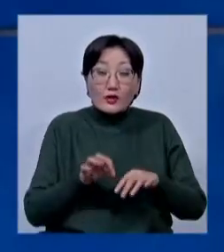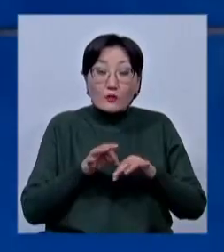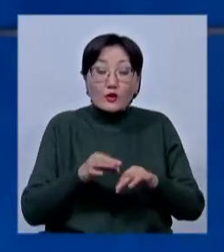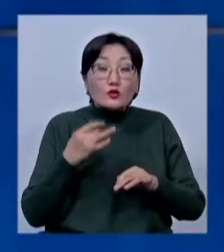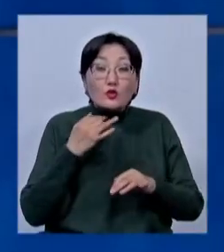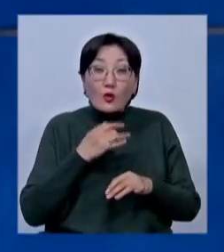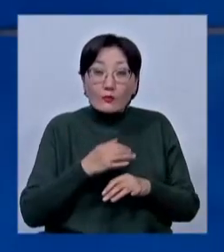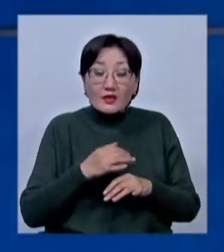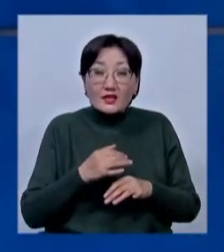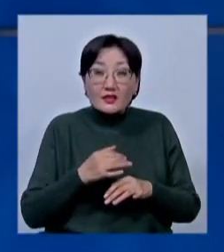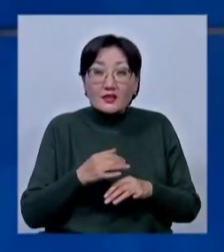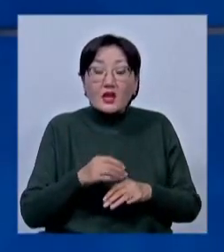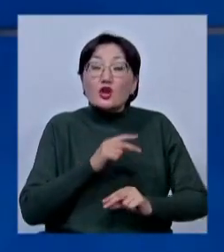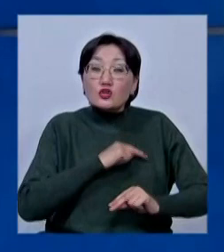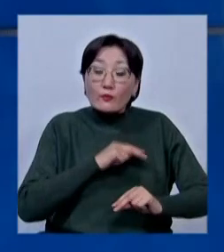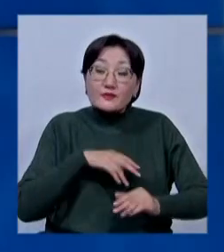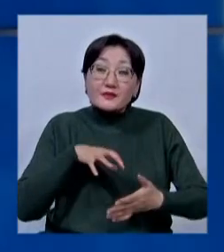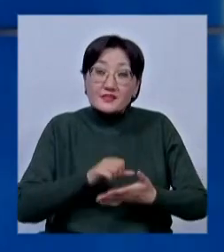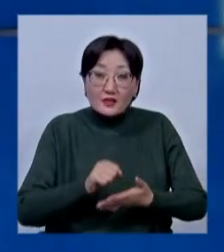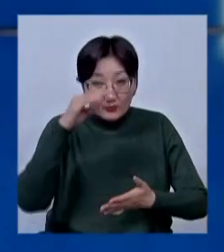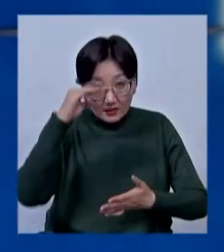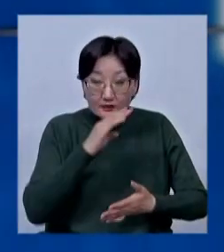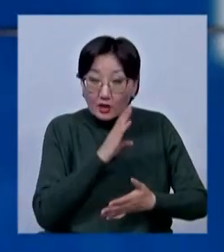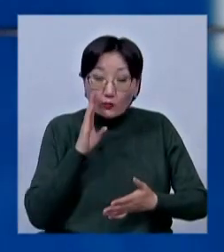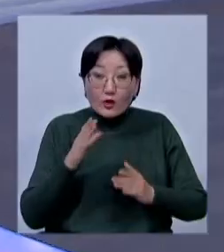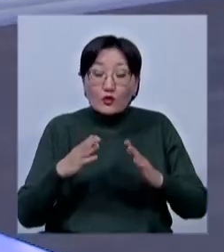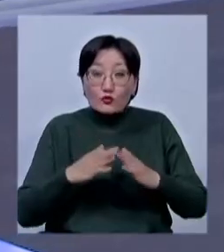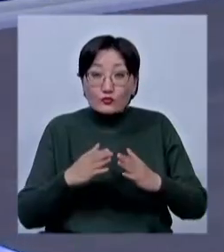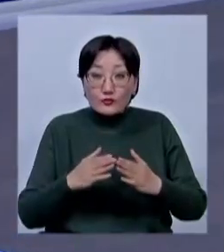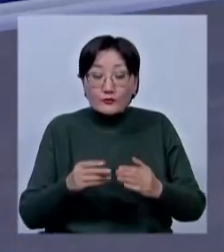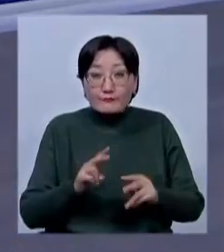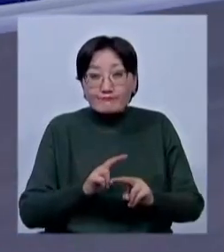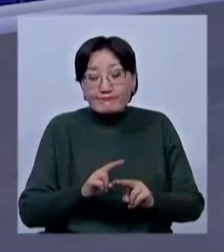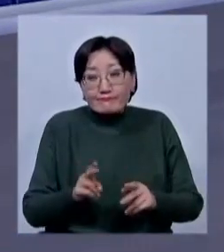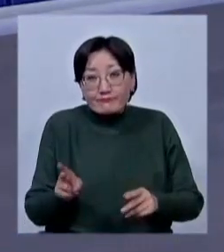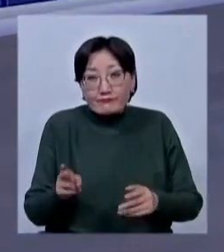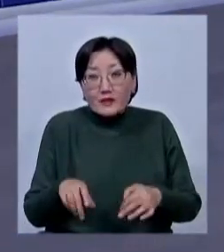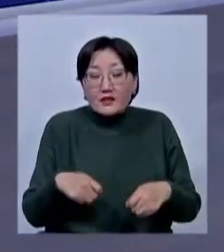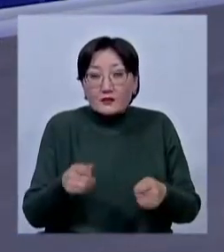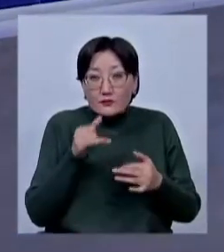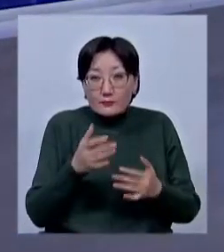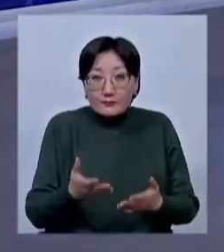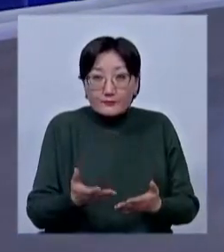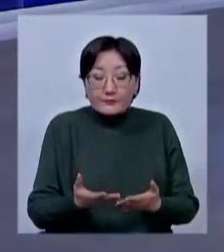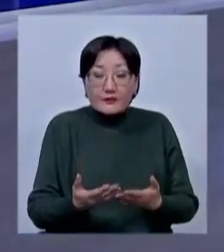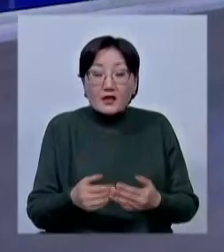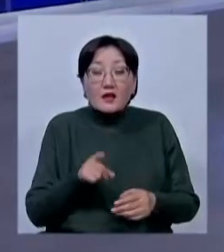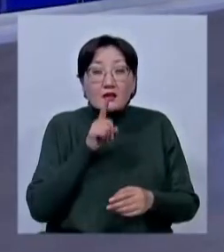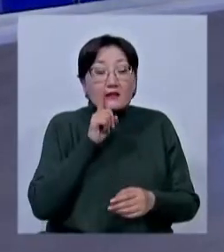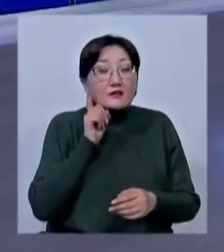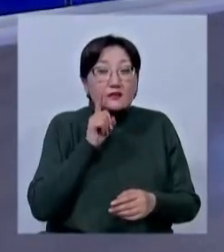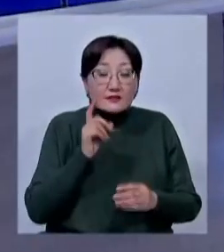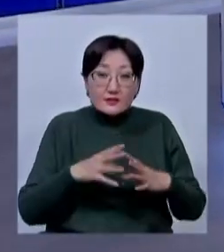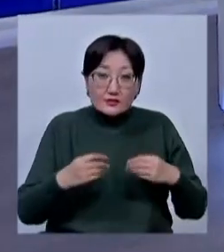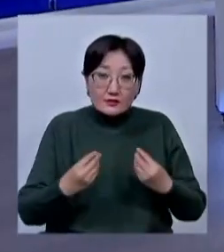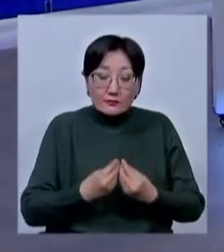көбісі жаңағы қызметтегі адамдар. Иә, қызметтегі жұмыс істейтін, тастайтын жері жоқ. Негізінен олар енді жас семьялар,